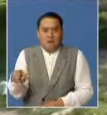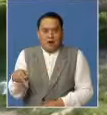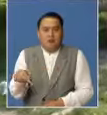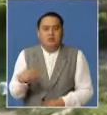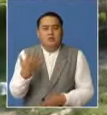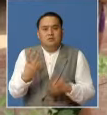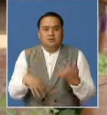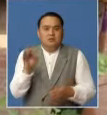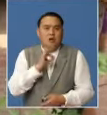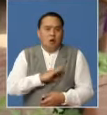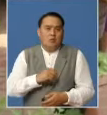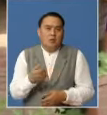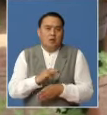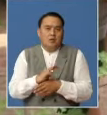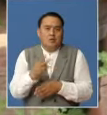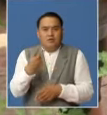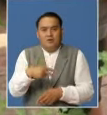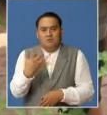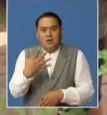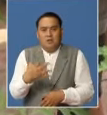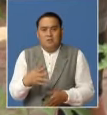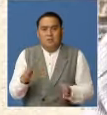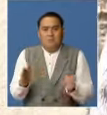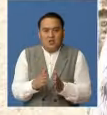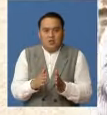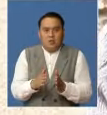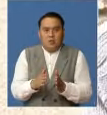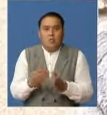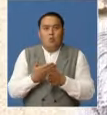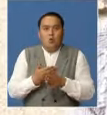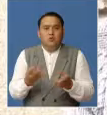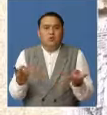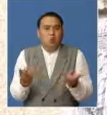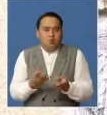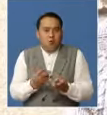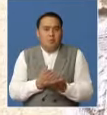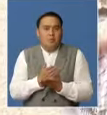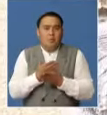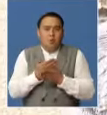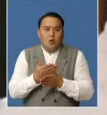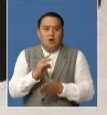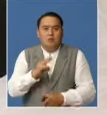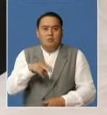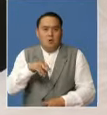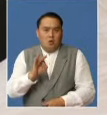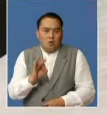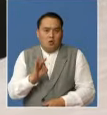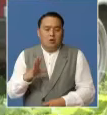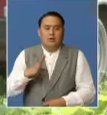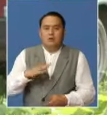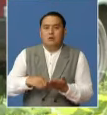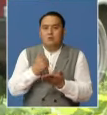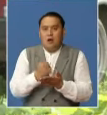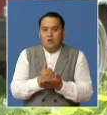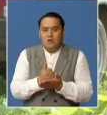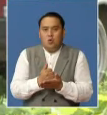средний доход малообеспеченных граждан на 25% меньше. Помощь нуждающимся здесь оказывают некоммерческие организации. Глава одной